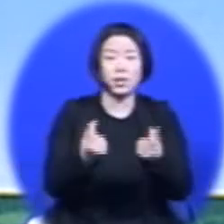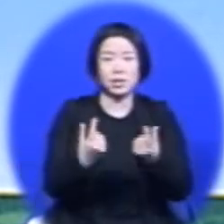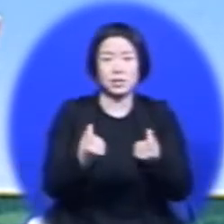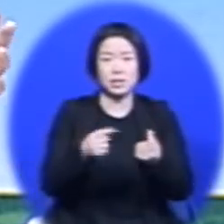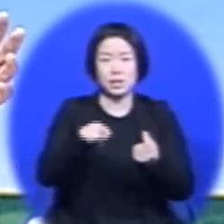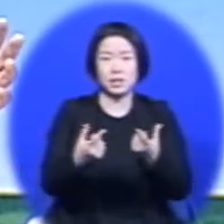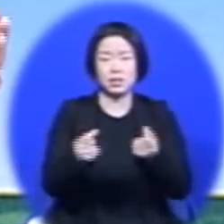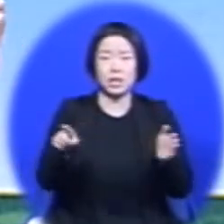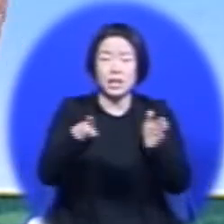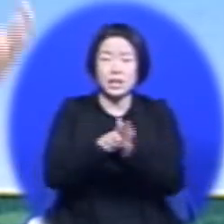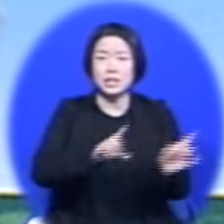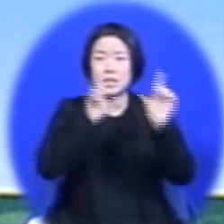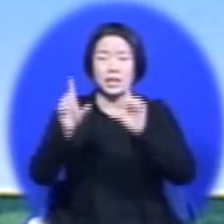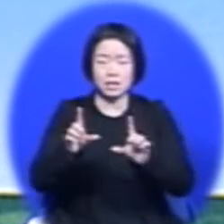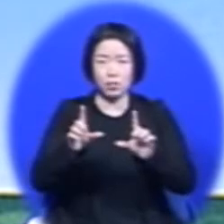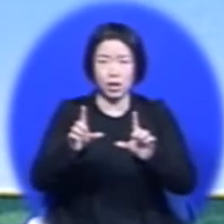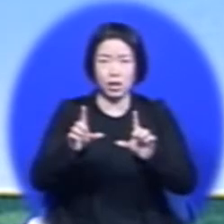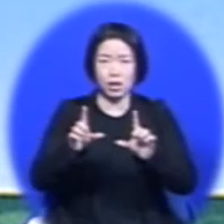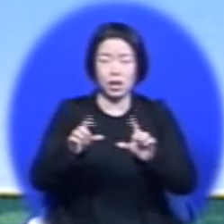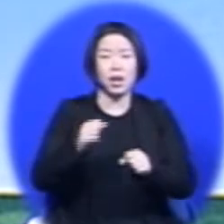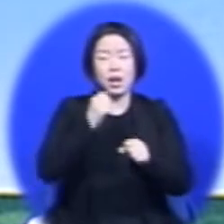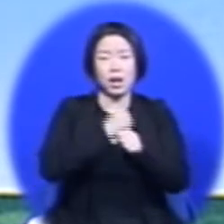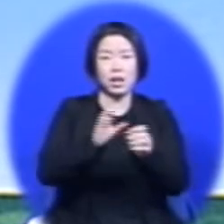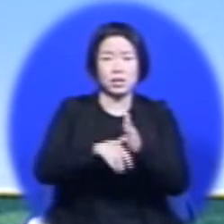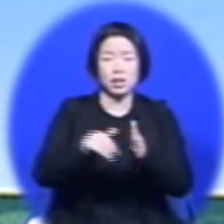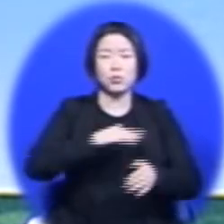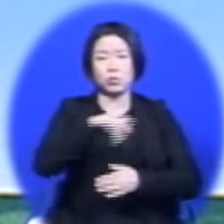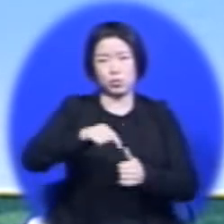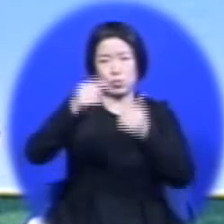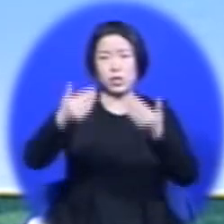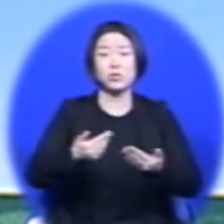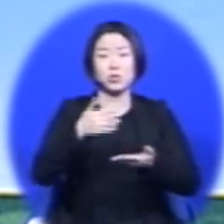이렇게 신앙생활하는 삶에서 우리를 구원해 주신 분입니다.